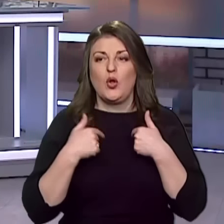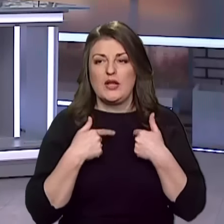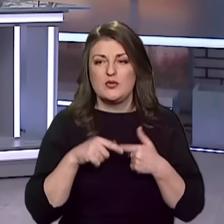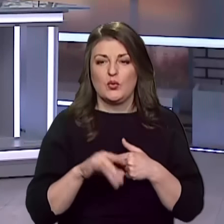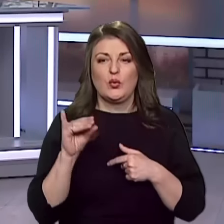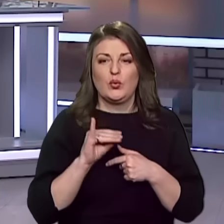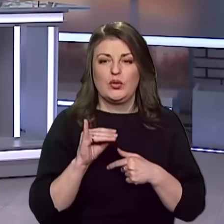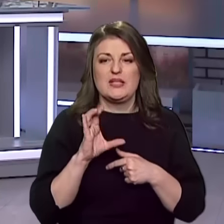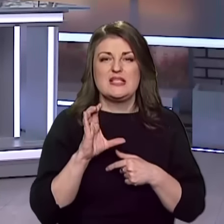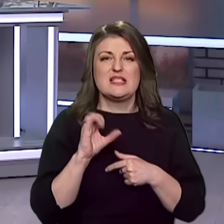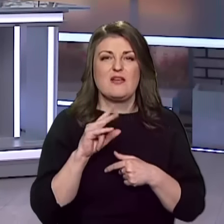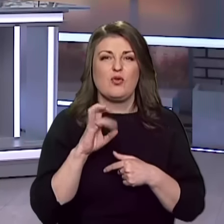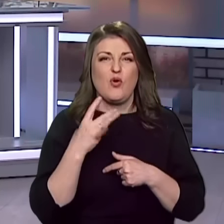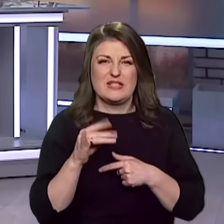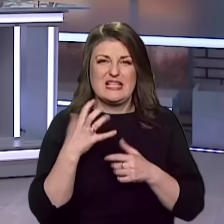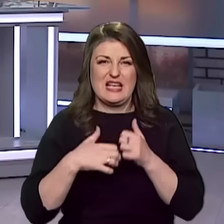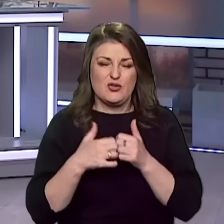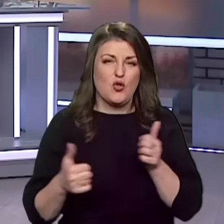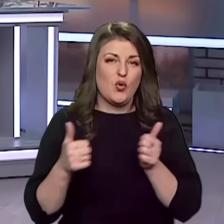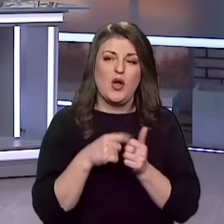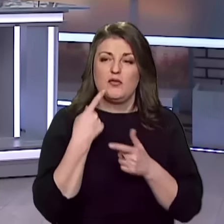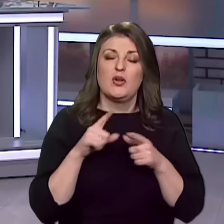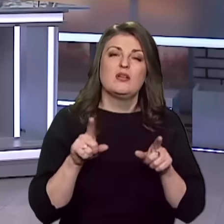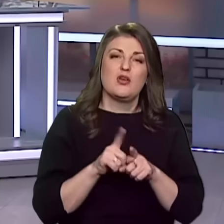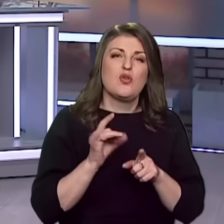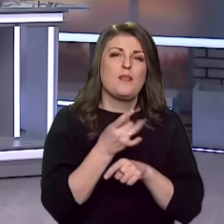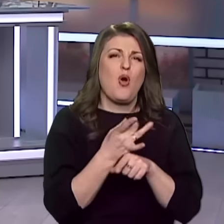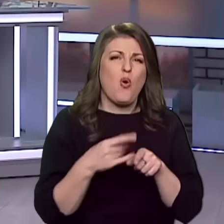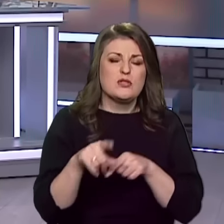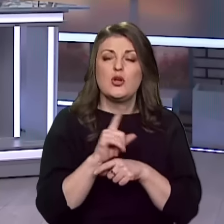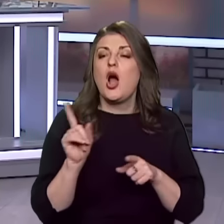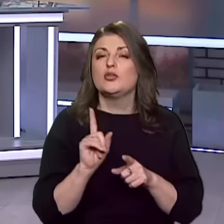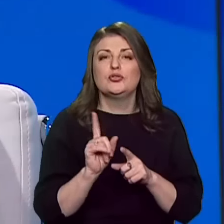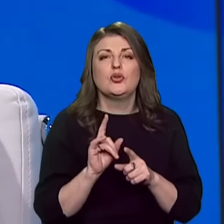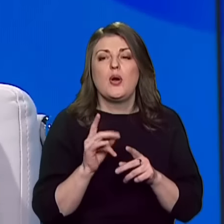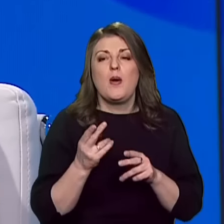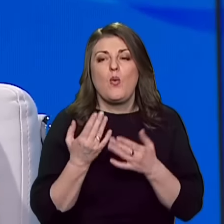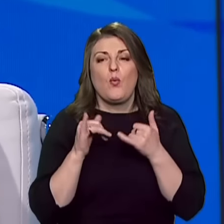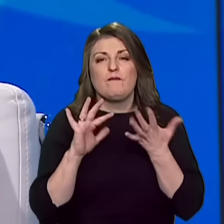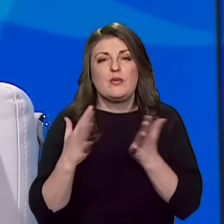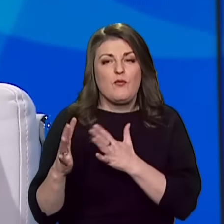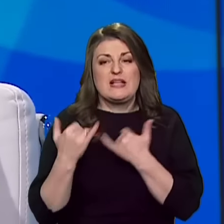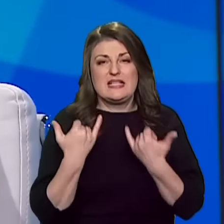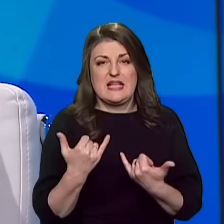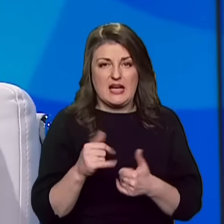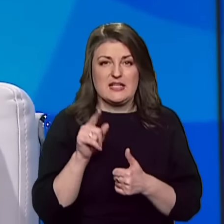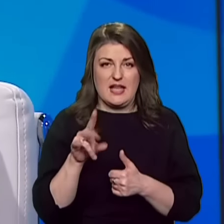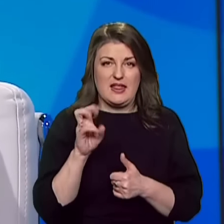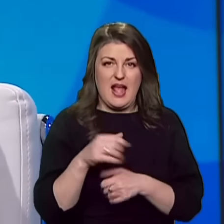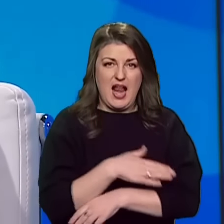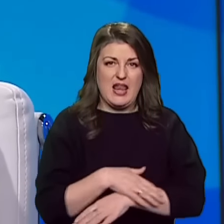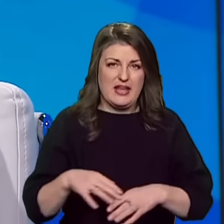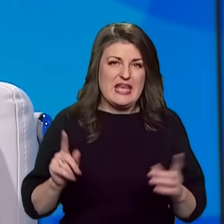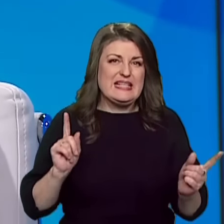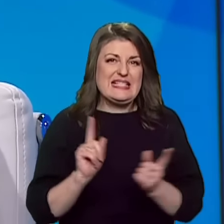от Юрій Соболевський з Херсонщини долучався, говорив також про обстріли. А що безпосередньо відбувається зараз на